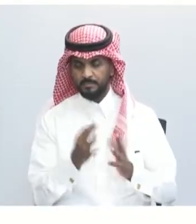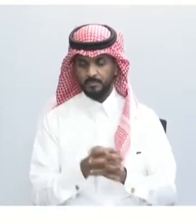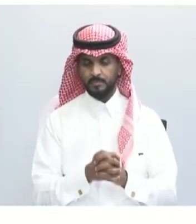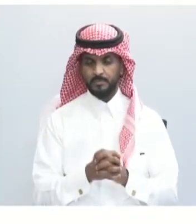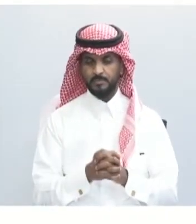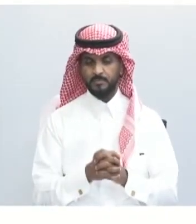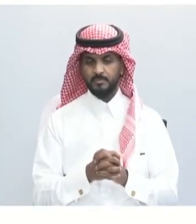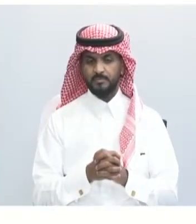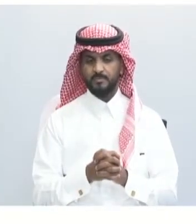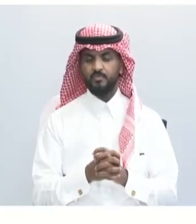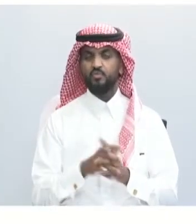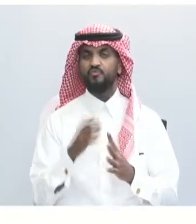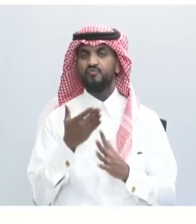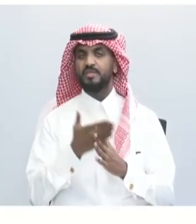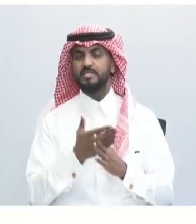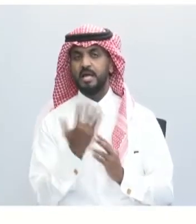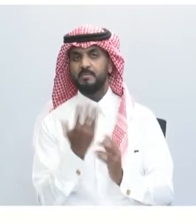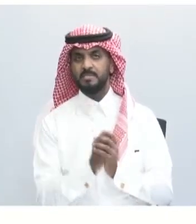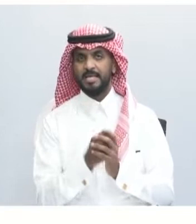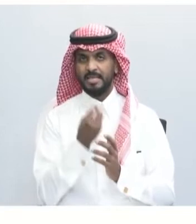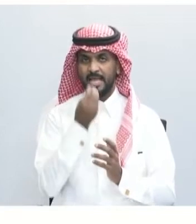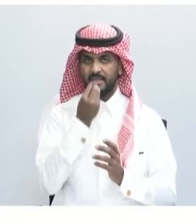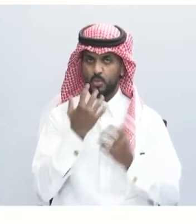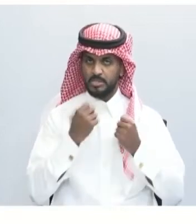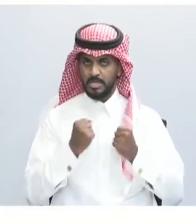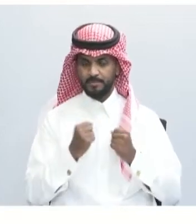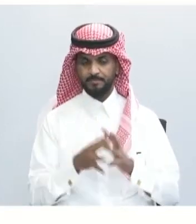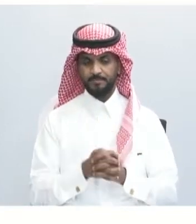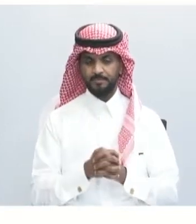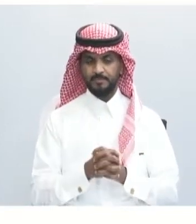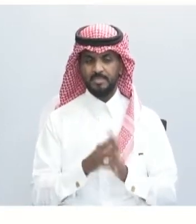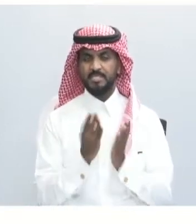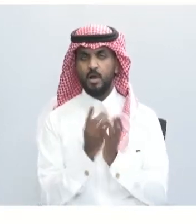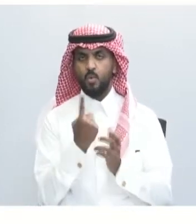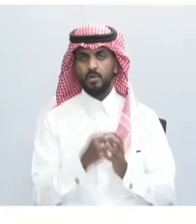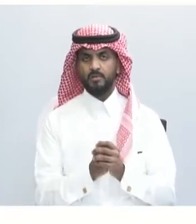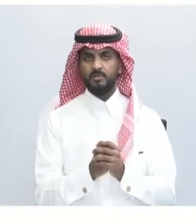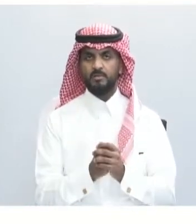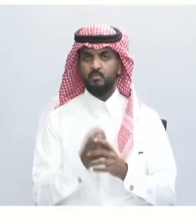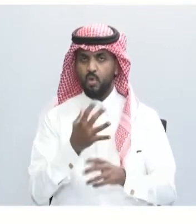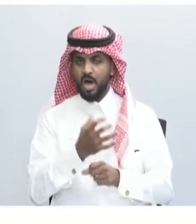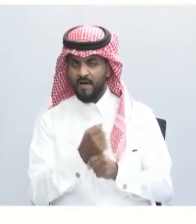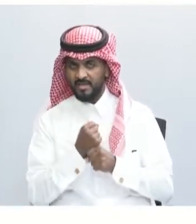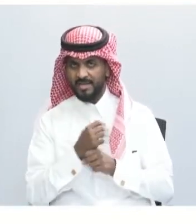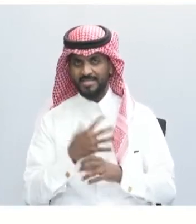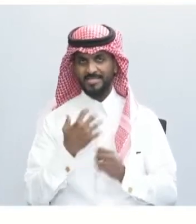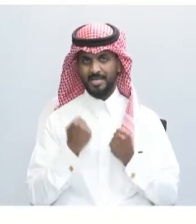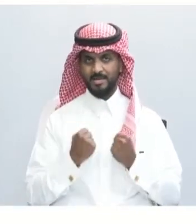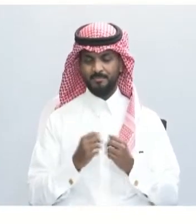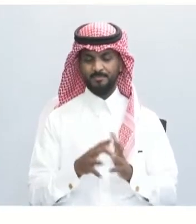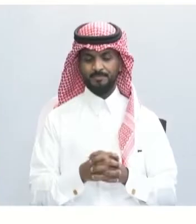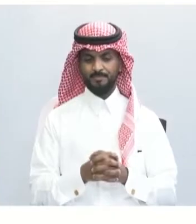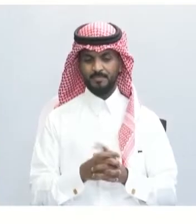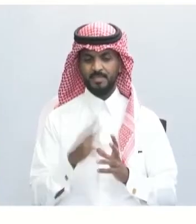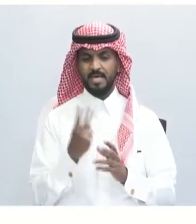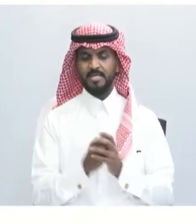اما الفصل الخامس وهو يتكلم عن التغذيه والصحه الدرس الاول المحافظه على الصحه الدرس الثاني